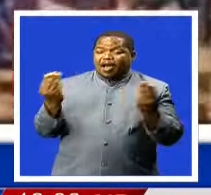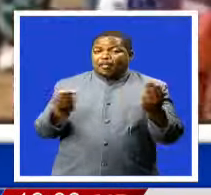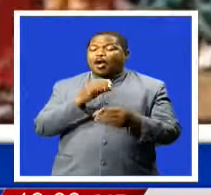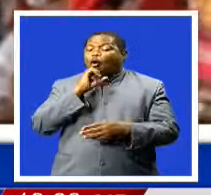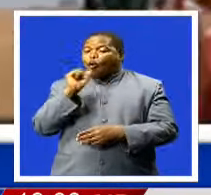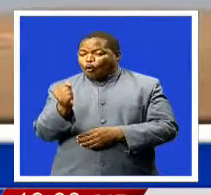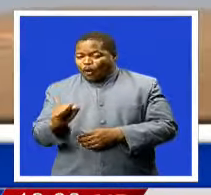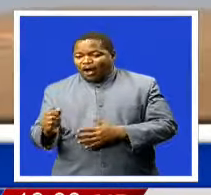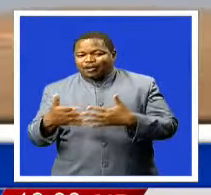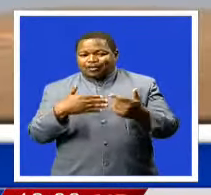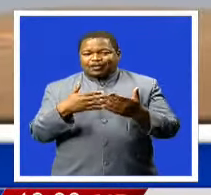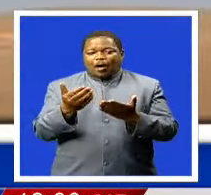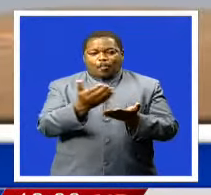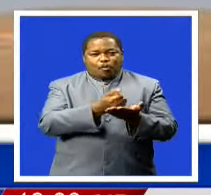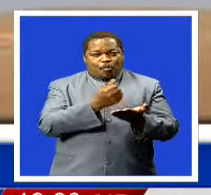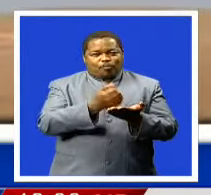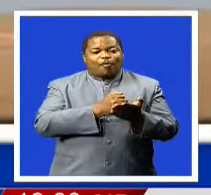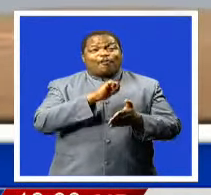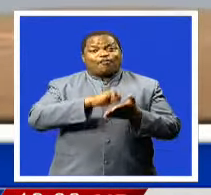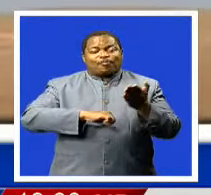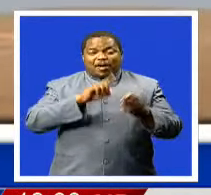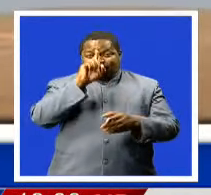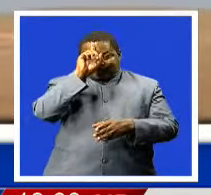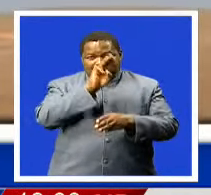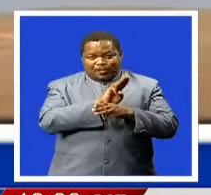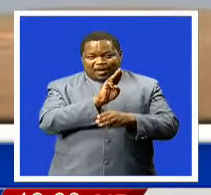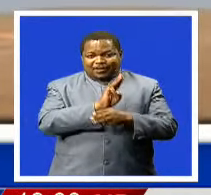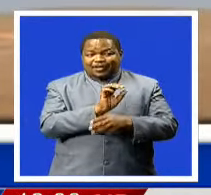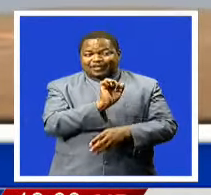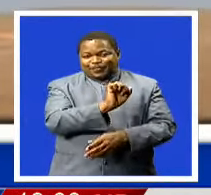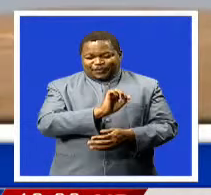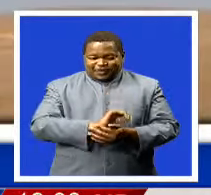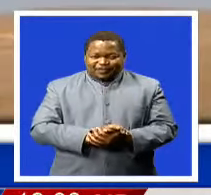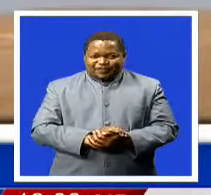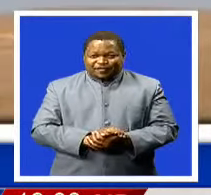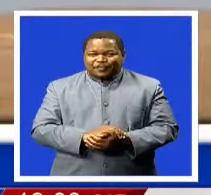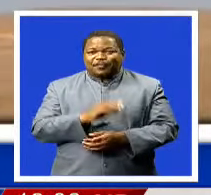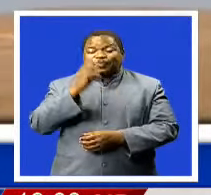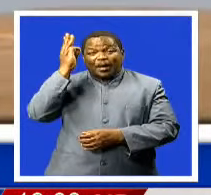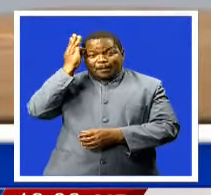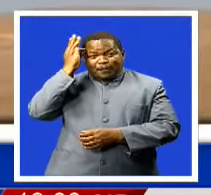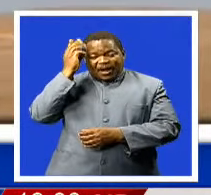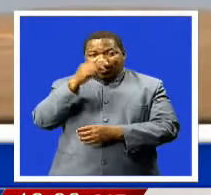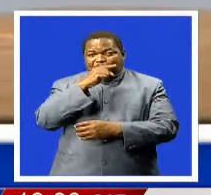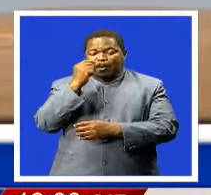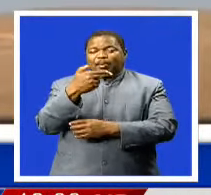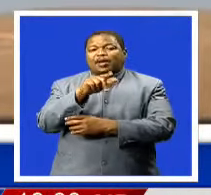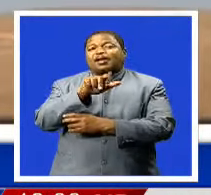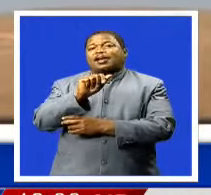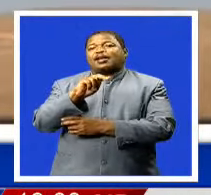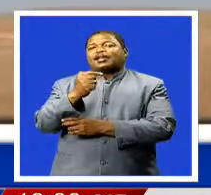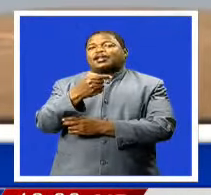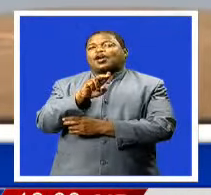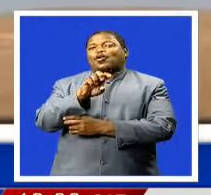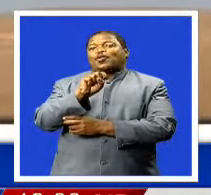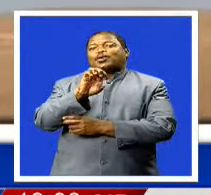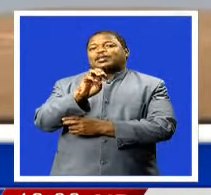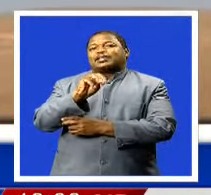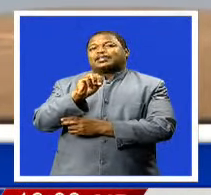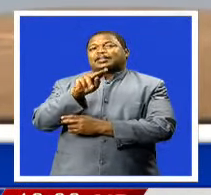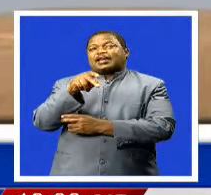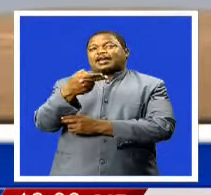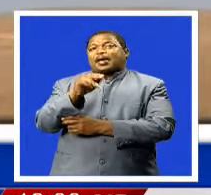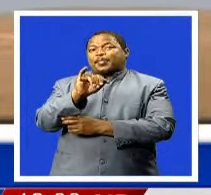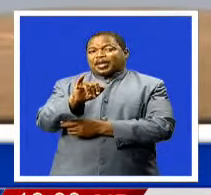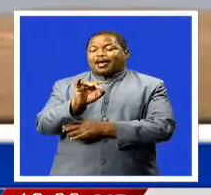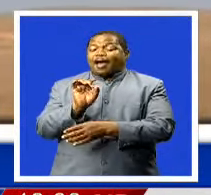endlovukazini. Kanti umfana inkosi ihlangisempi sewungcuse tinsathele ukuthi tibotfola tiphindze dikhulume emaciniso uma